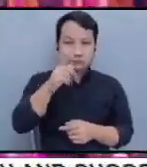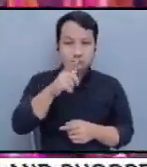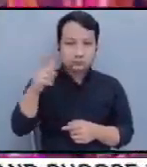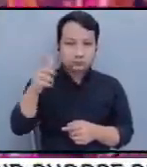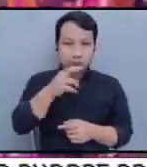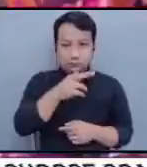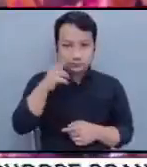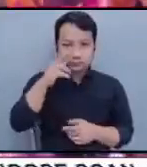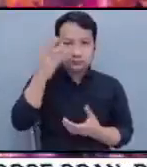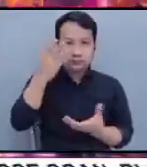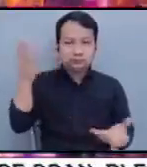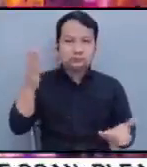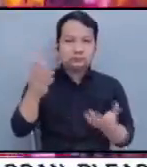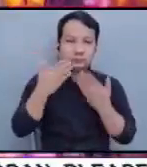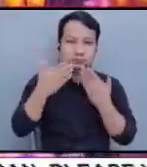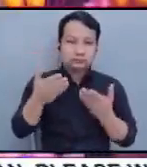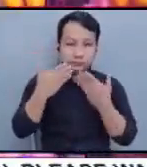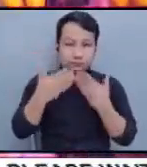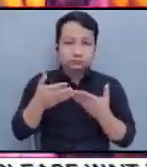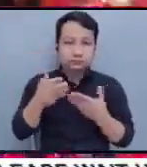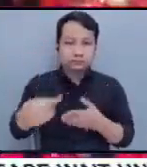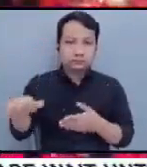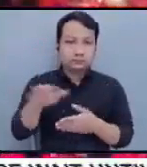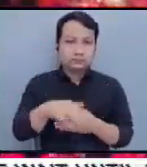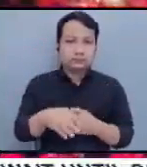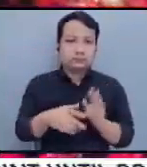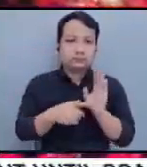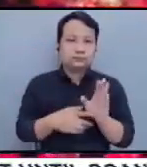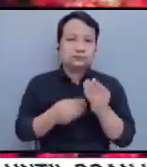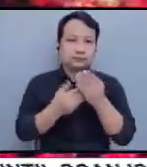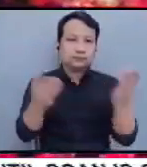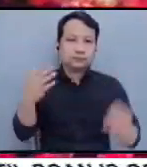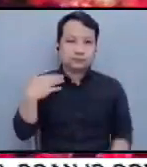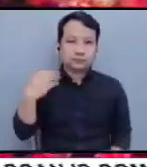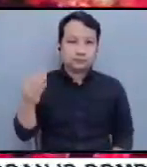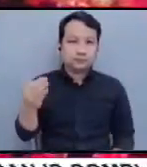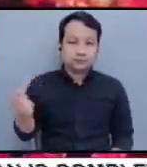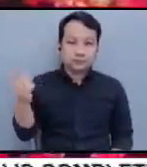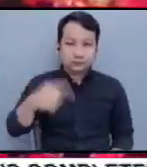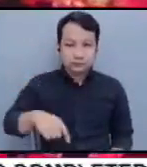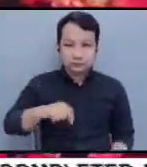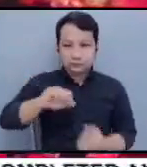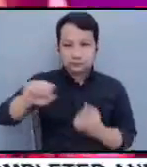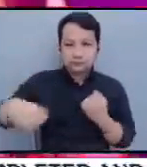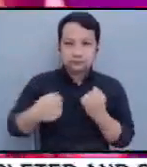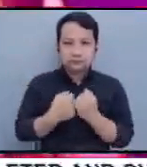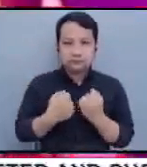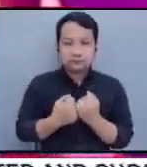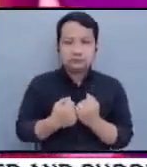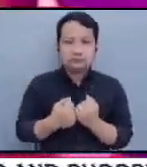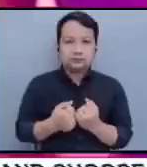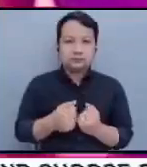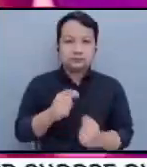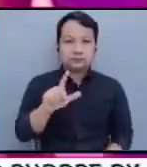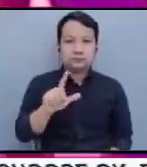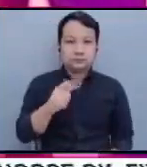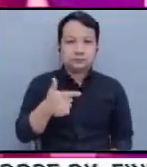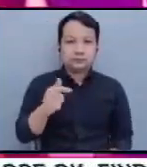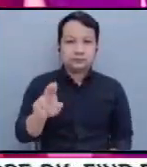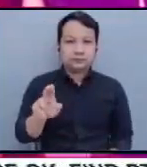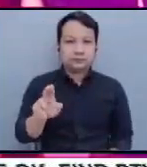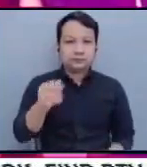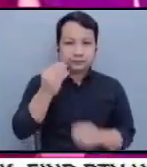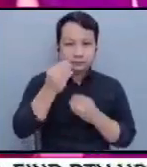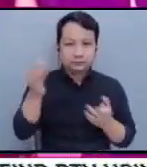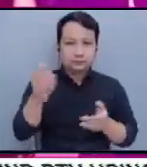Robredo. Nagpasalamat si Robredo sa lahat ng volunteers, supporters at local officials na nakasama niya sa